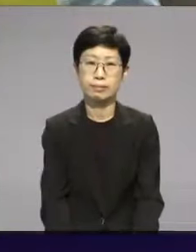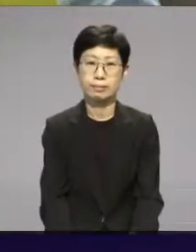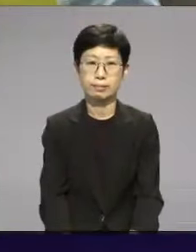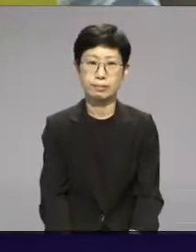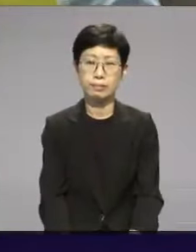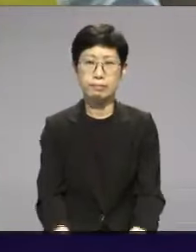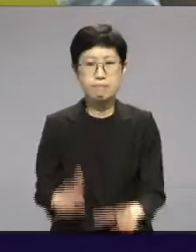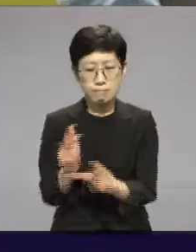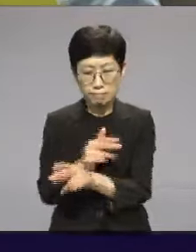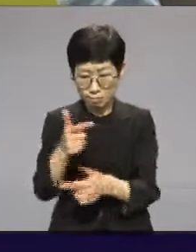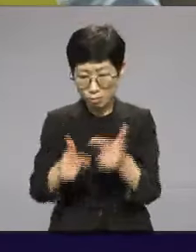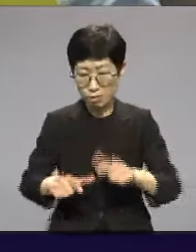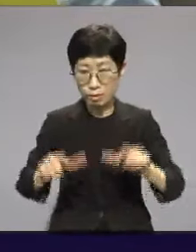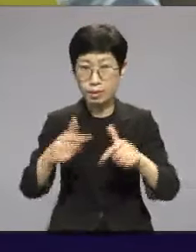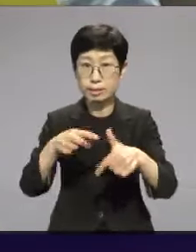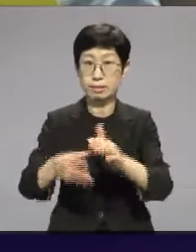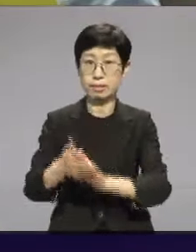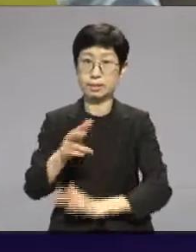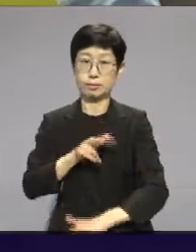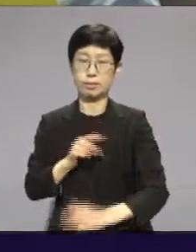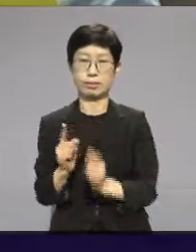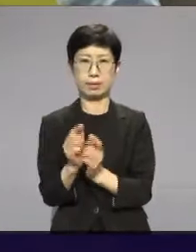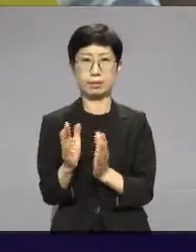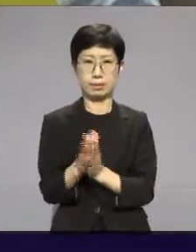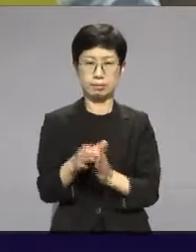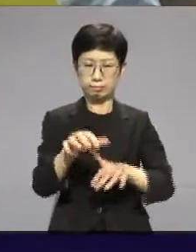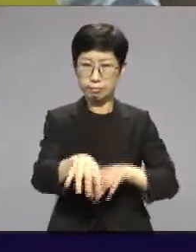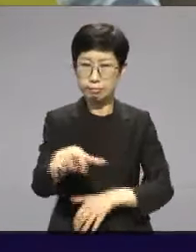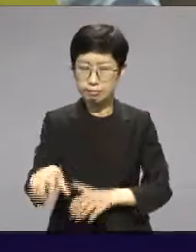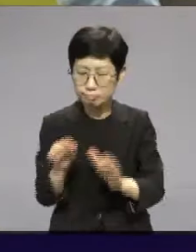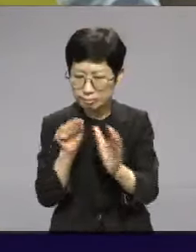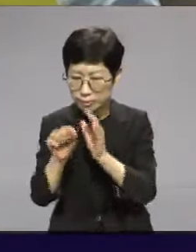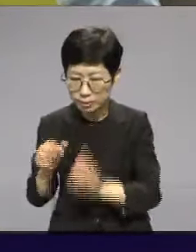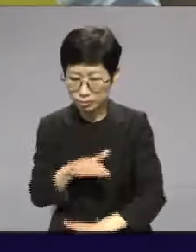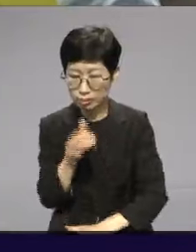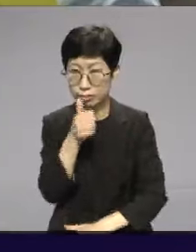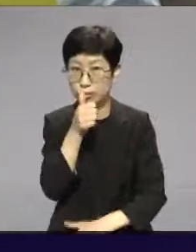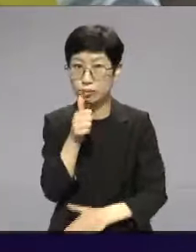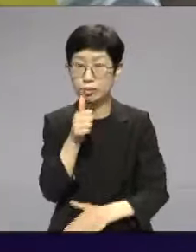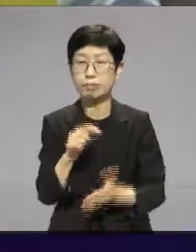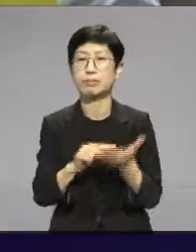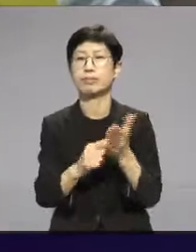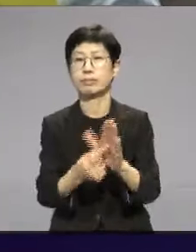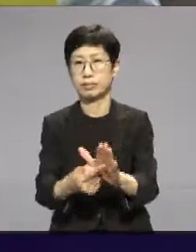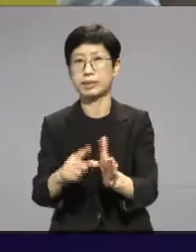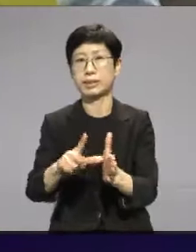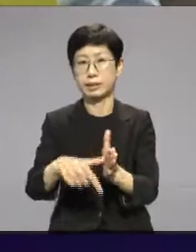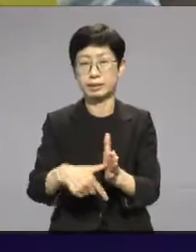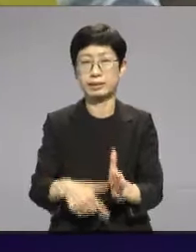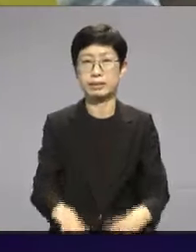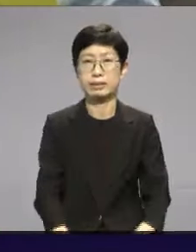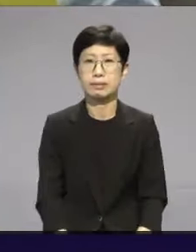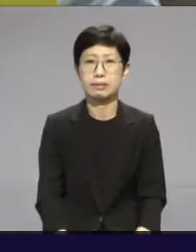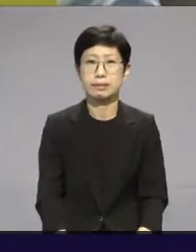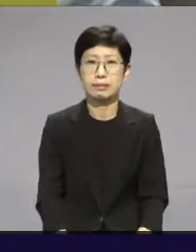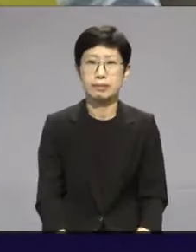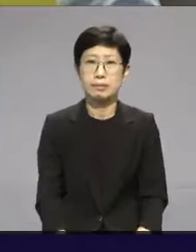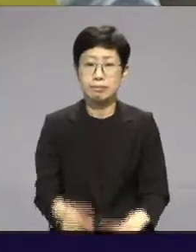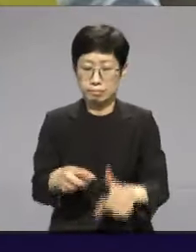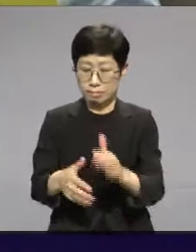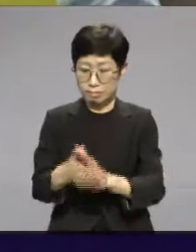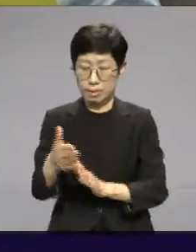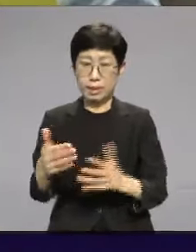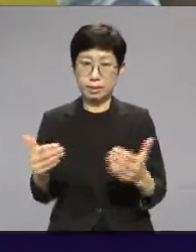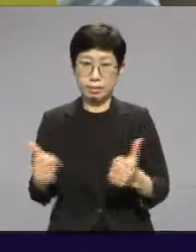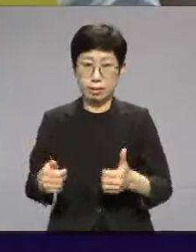네, 매주 목요일 인천시 의원이 직접 동네 곳곳을 다니며 우리 동네를 소개하는 시간, 웰컴 투 우리 동네입니다. 인천시